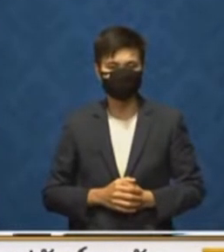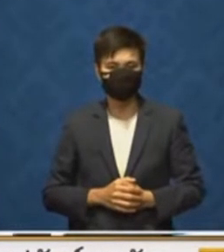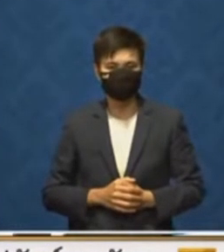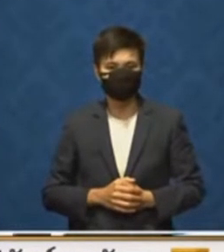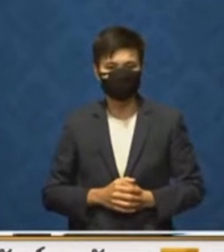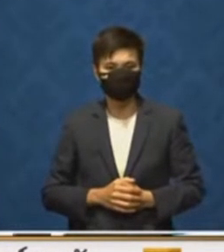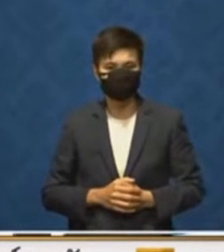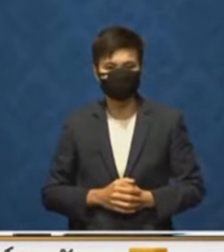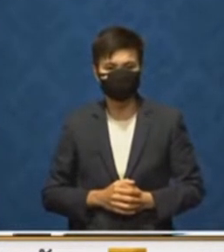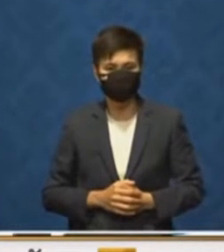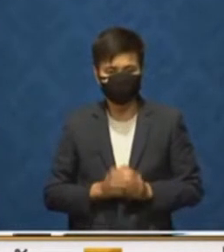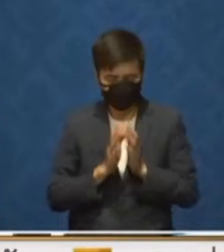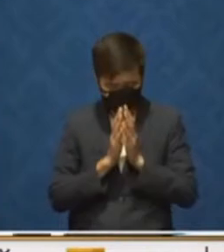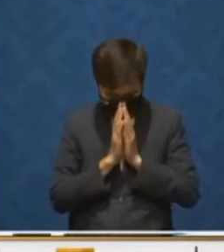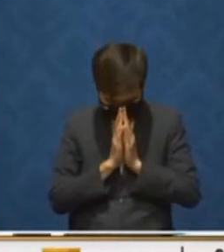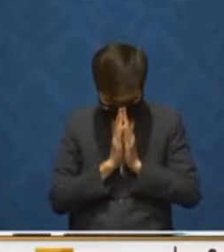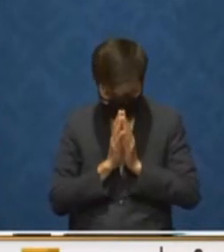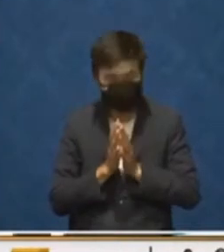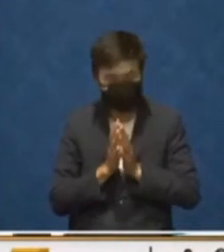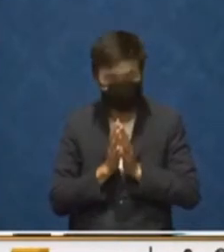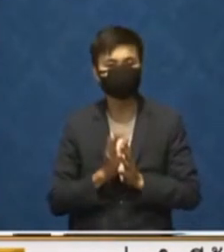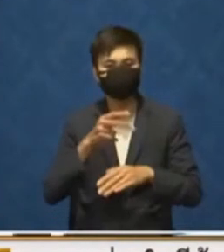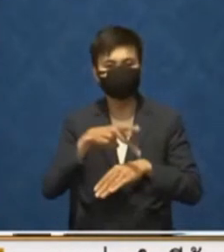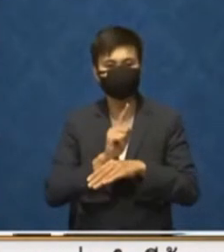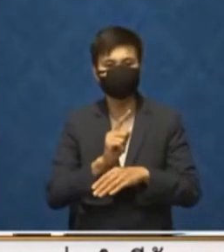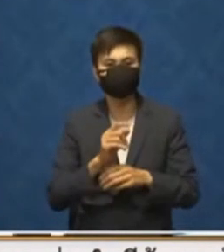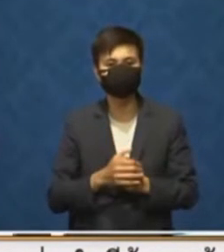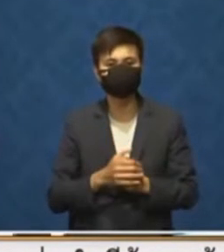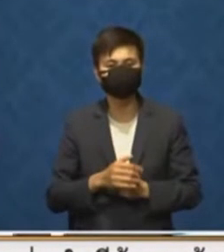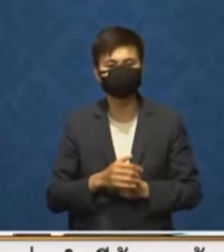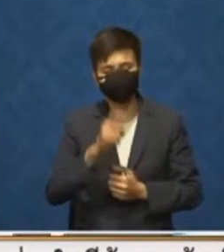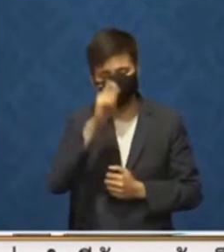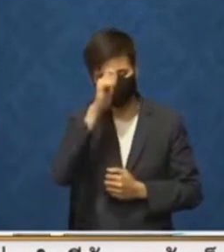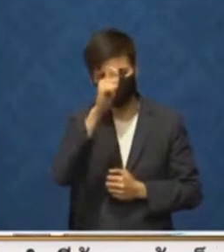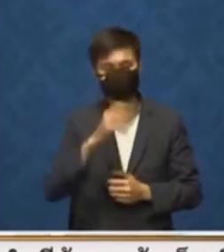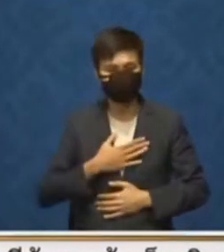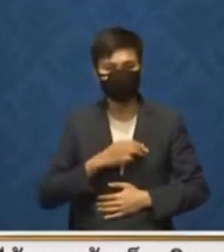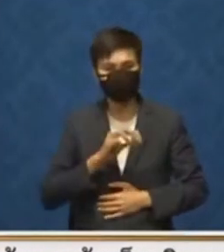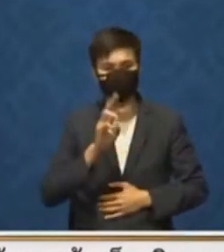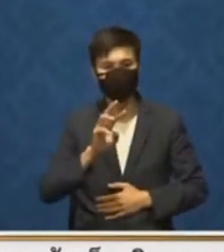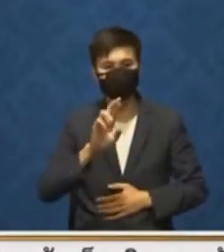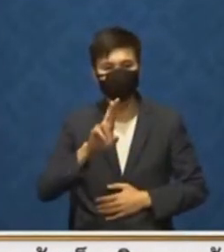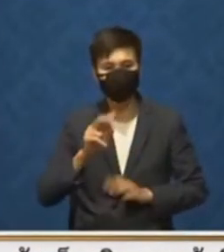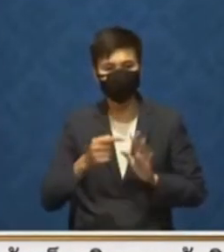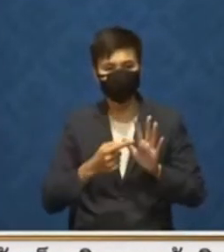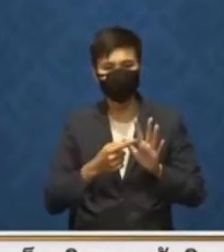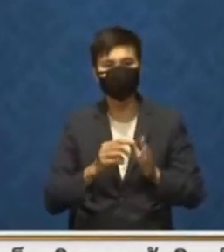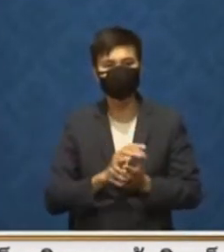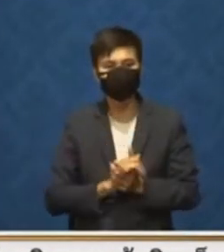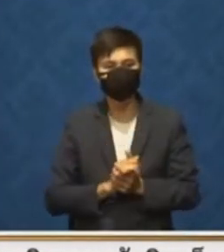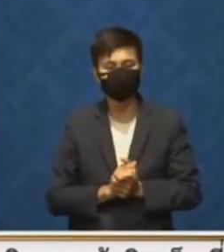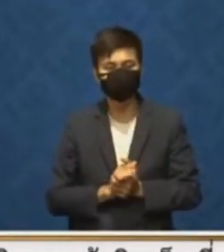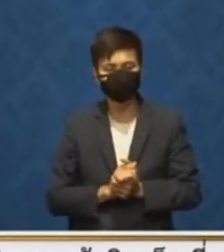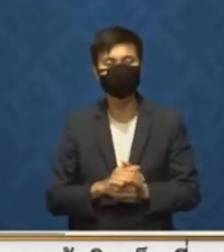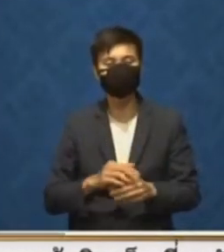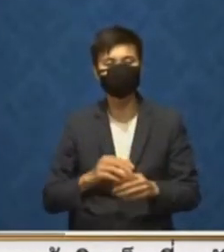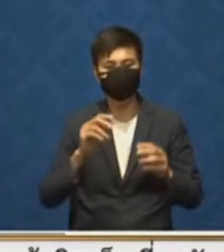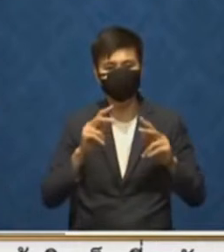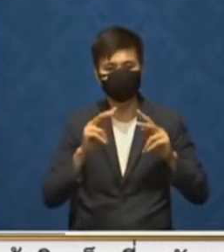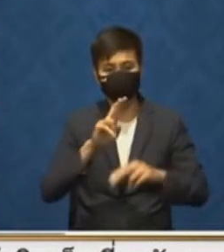กลับเป็นท่านประธานสภาที่ทะเลาะกับผมเราว่าศิลปอาชารันตรีว่าการกระทรวงช่วยก่อนธรรมชาติและสิ่งแวดล้อม